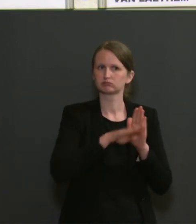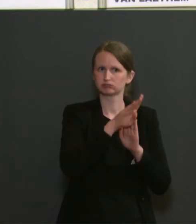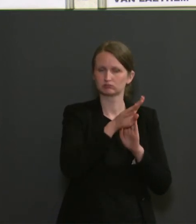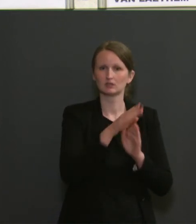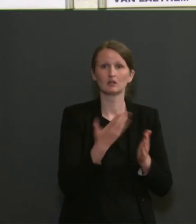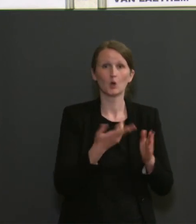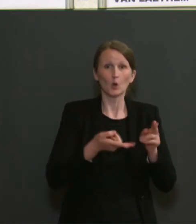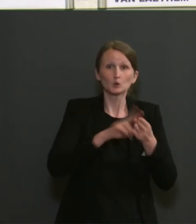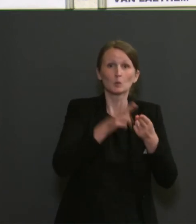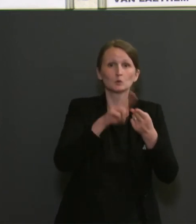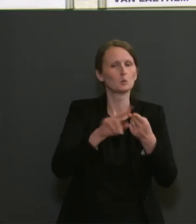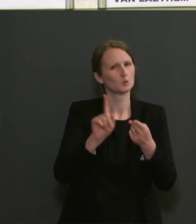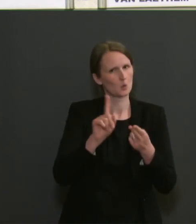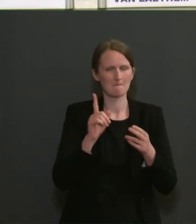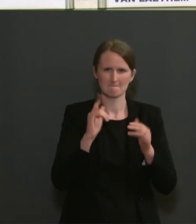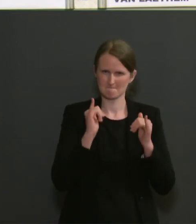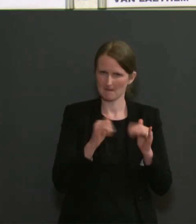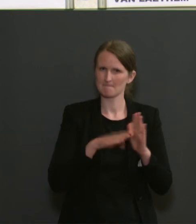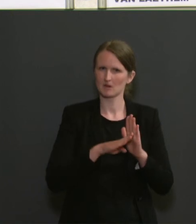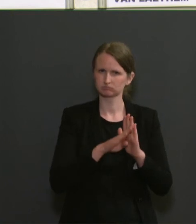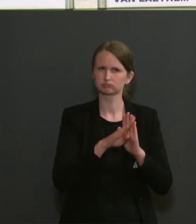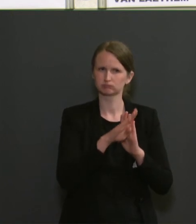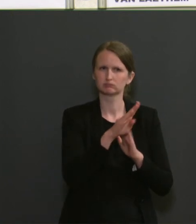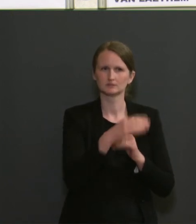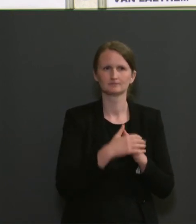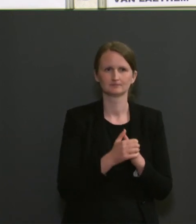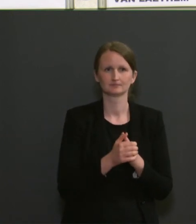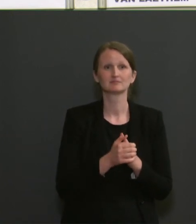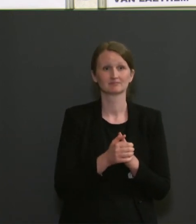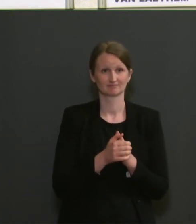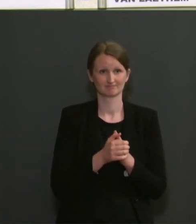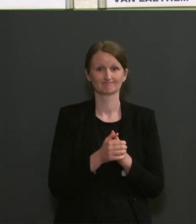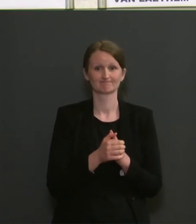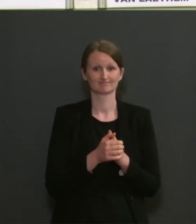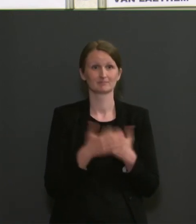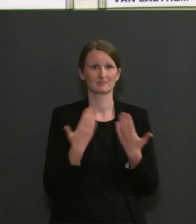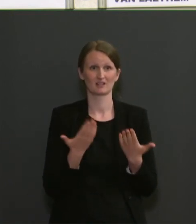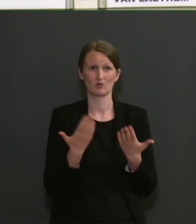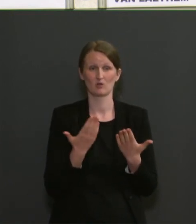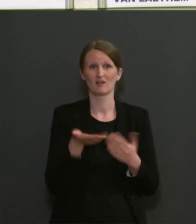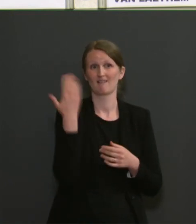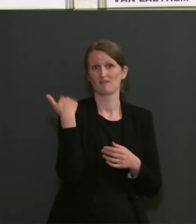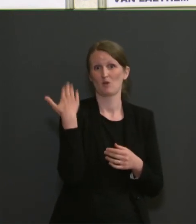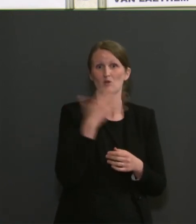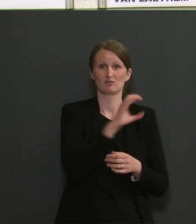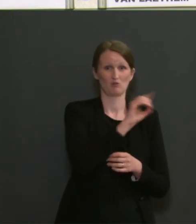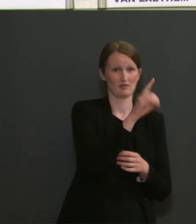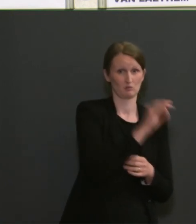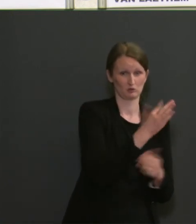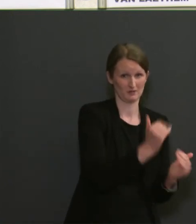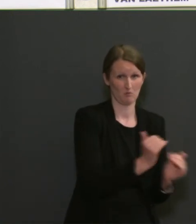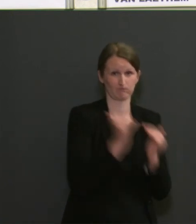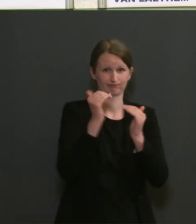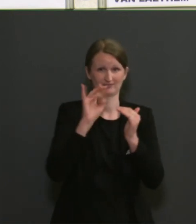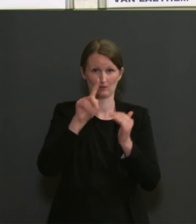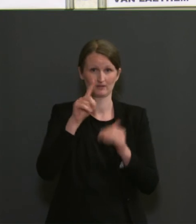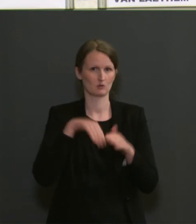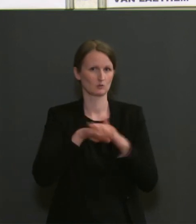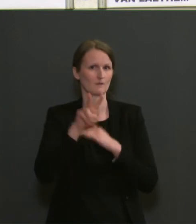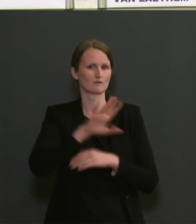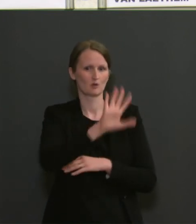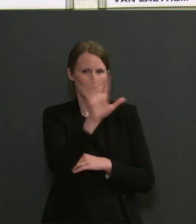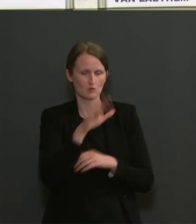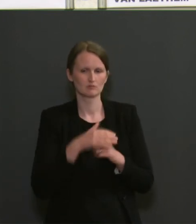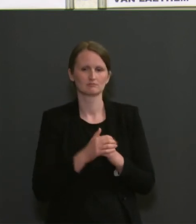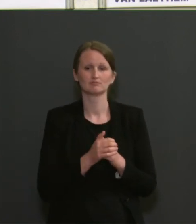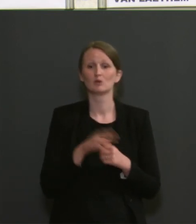passage de 31% à 41% en Flandre, 51% à 62% en Wallonie et 43%